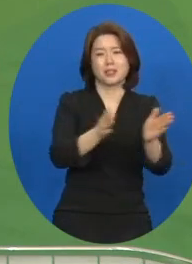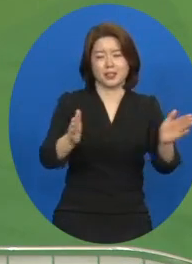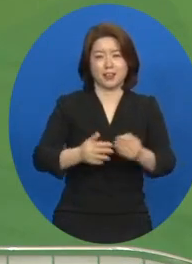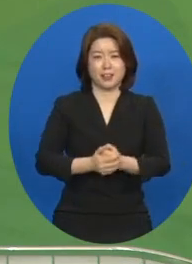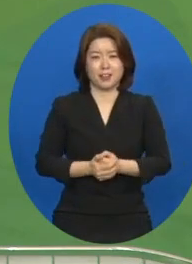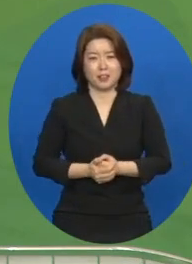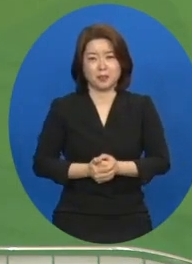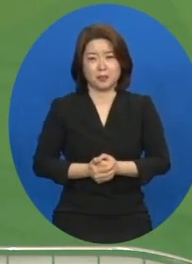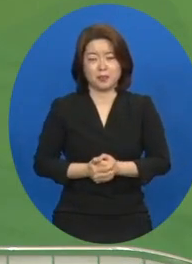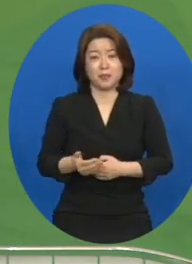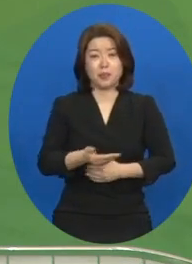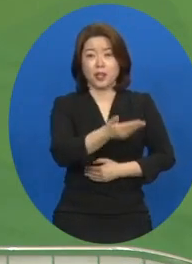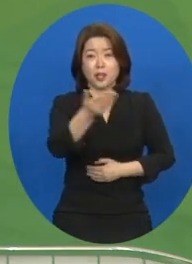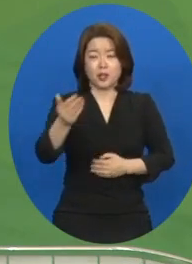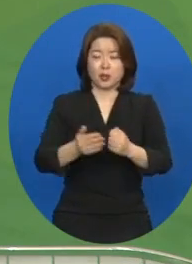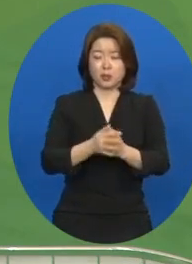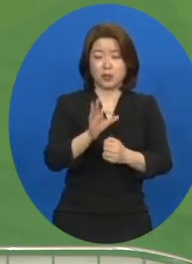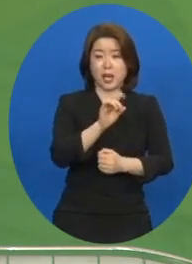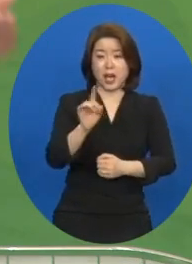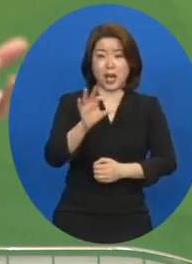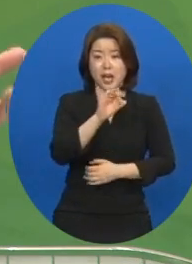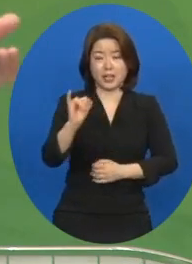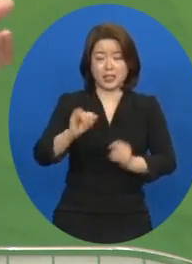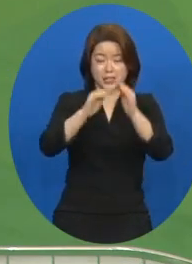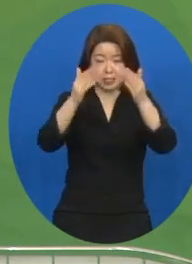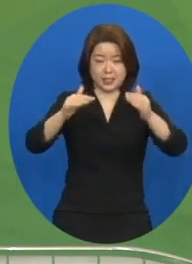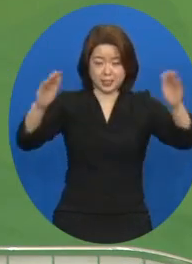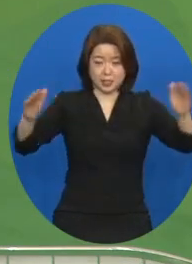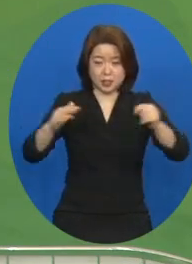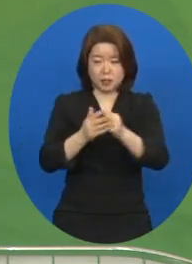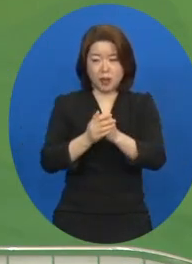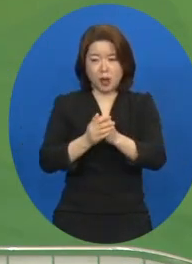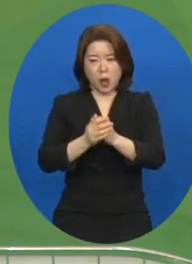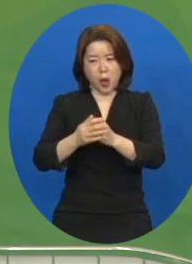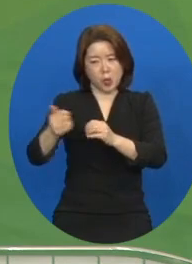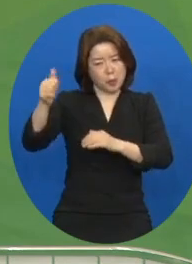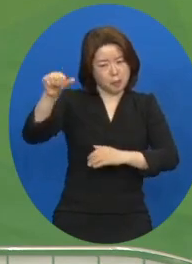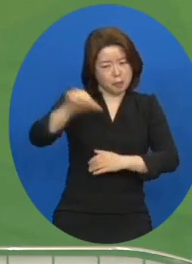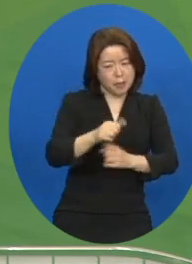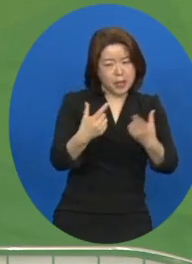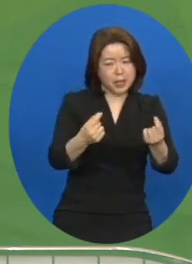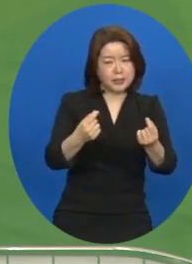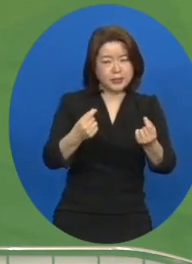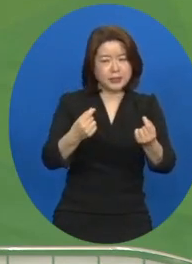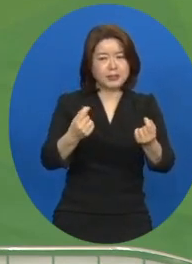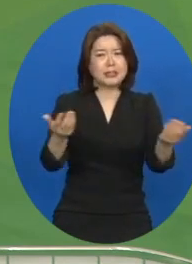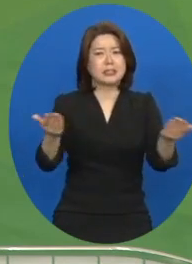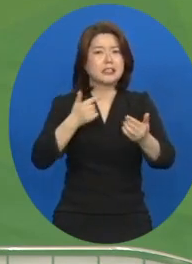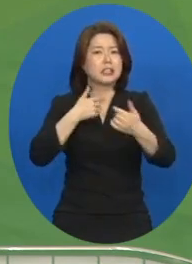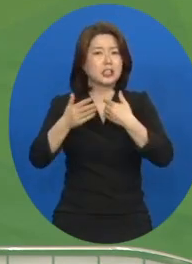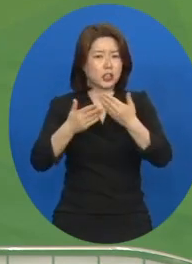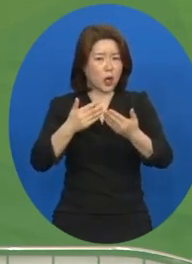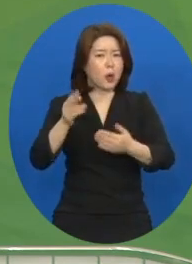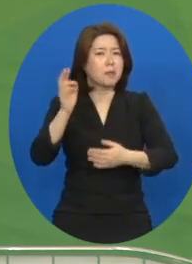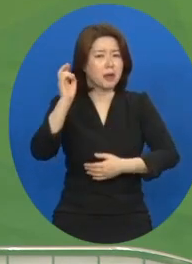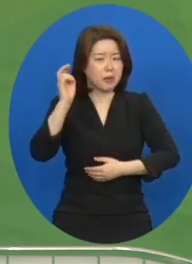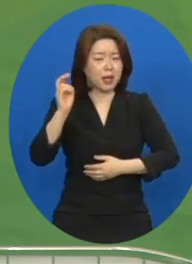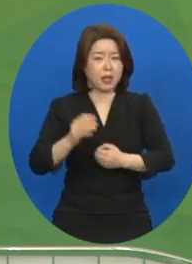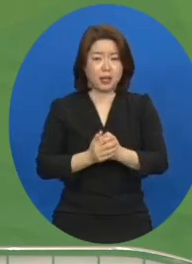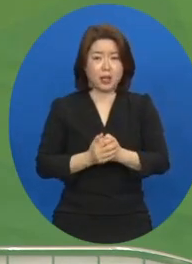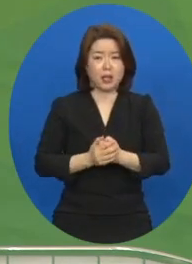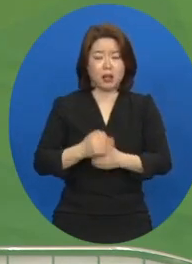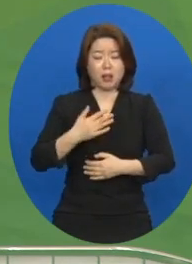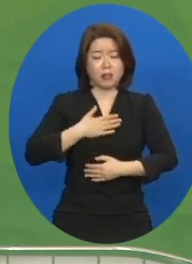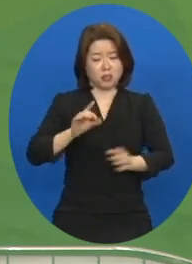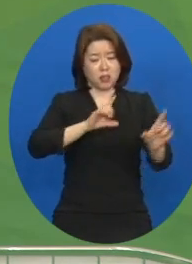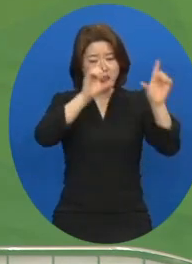여러분 중에 아이성의 패배와 같은 일을 겪으시는 분들이 있으실 겁니다. 도대체 왜 내 삶 속에